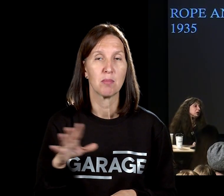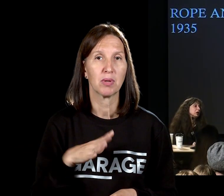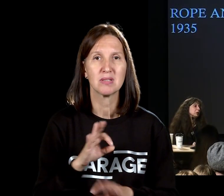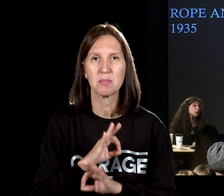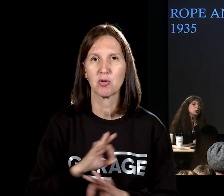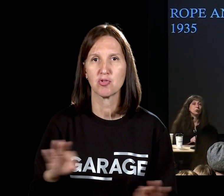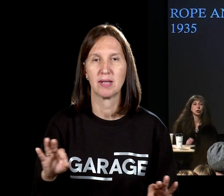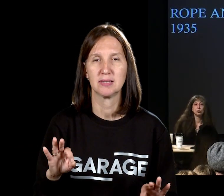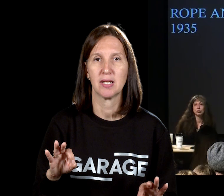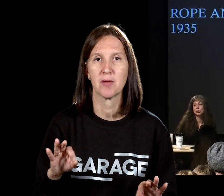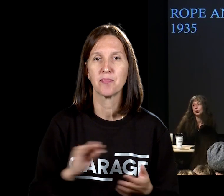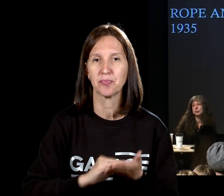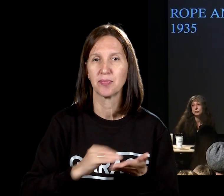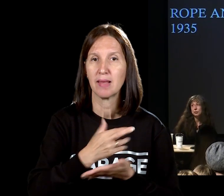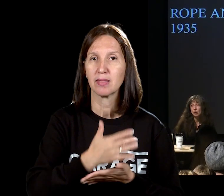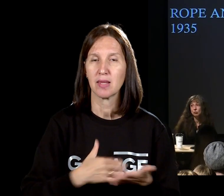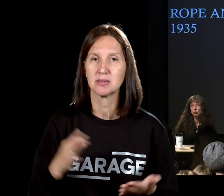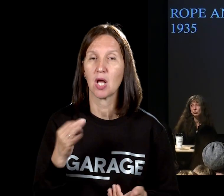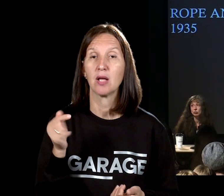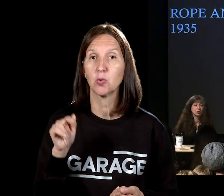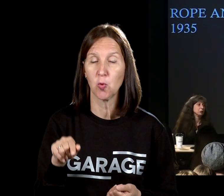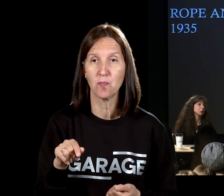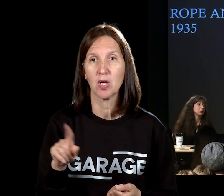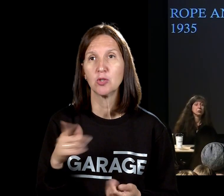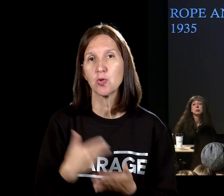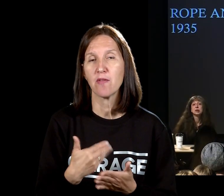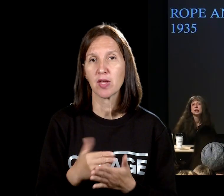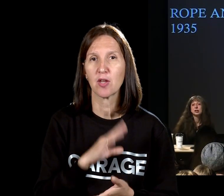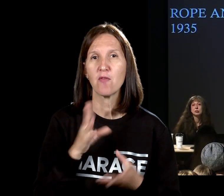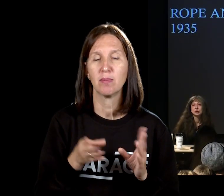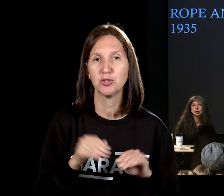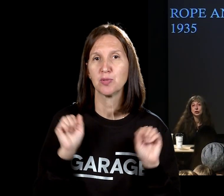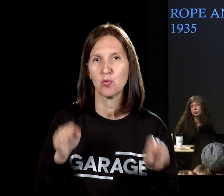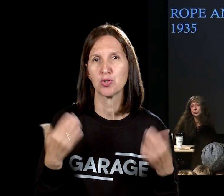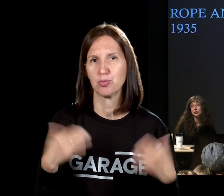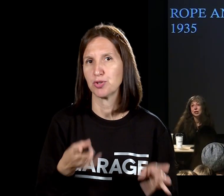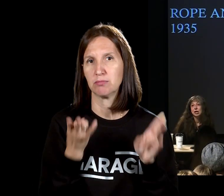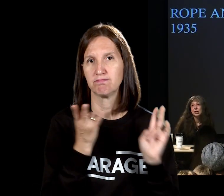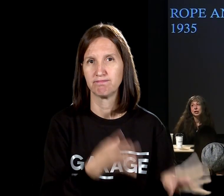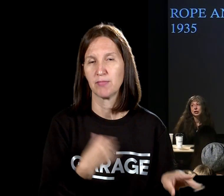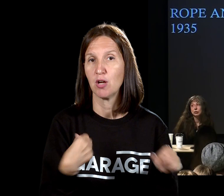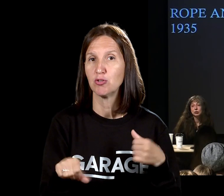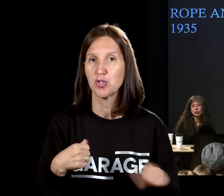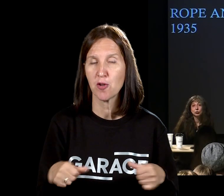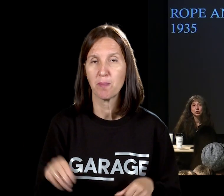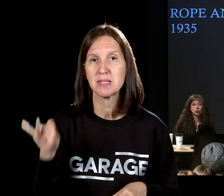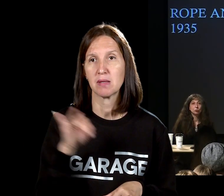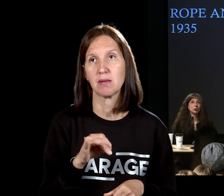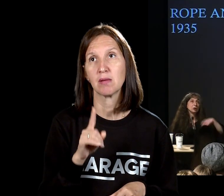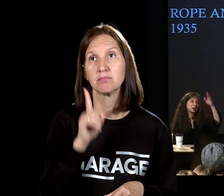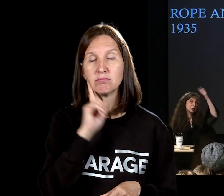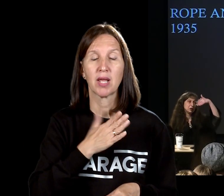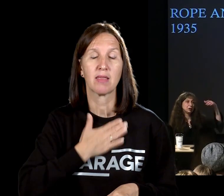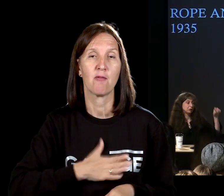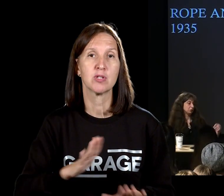замечательные тексты про то, что, может быть, вообще можно как бы перестать заниматься живописью и довольствоваться только тем,